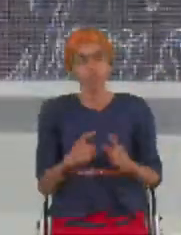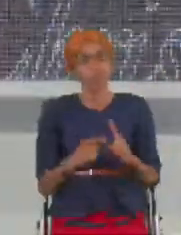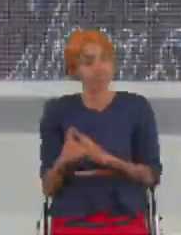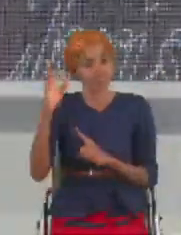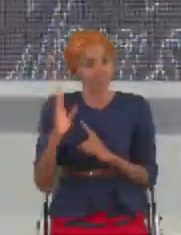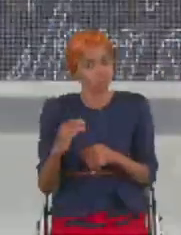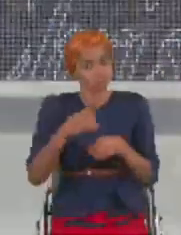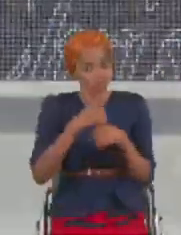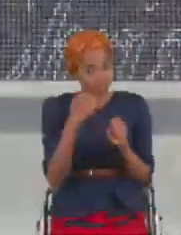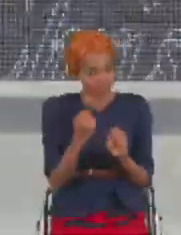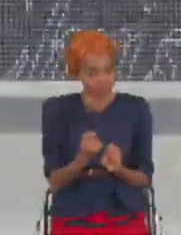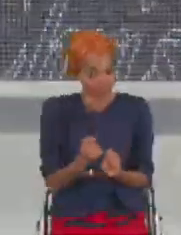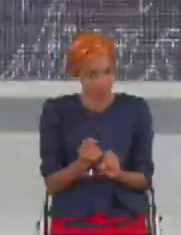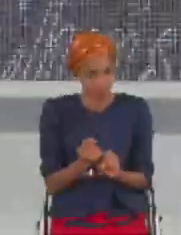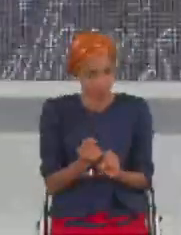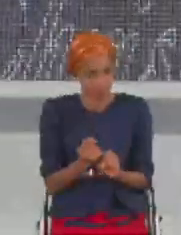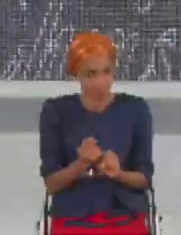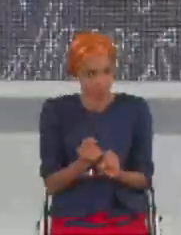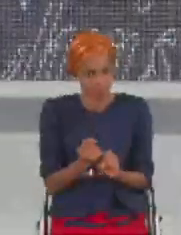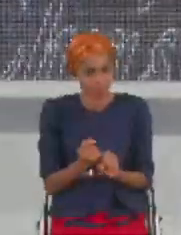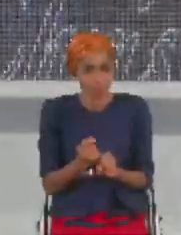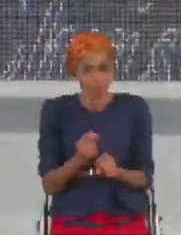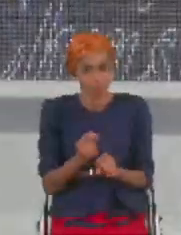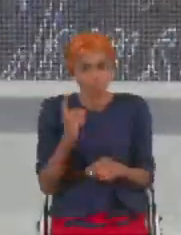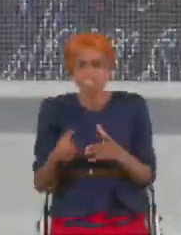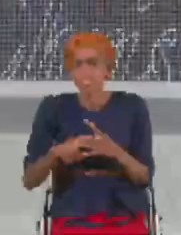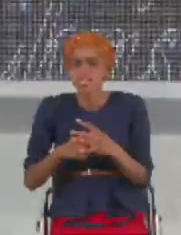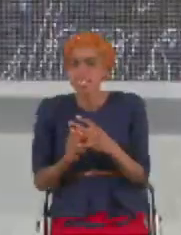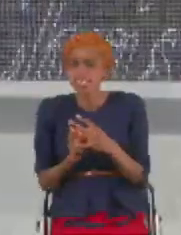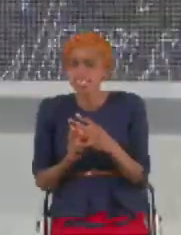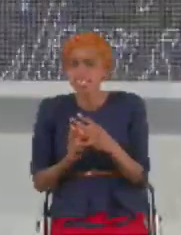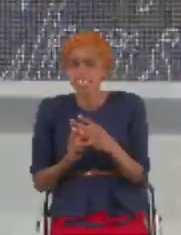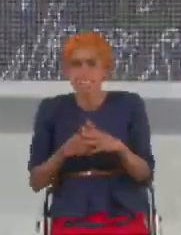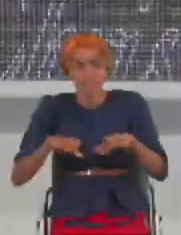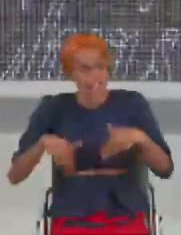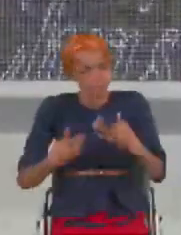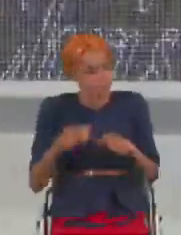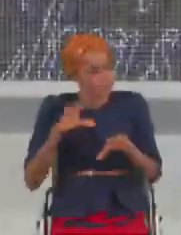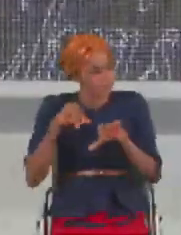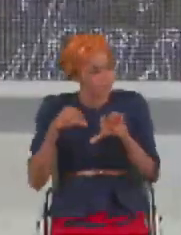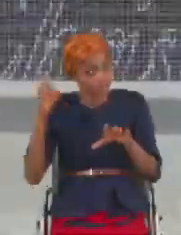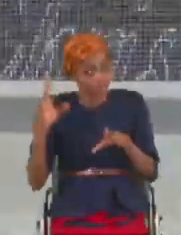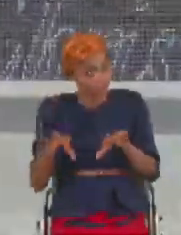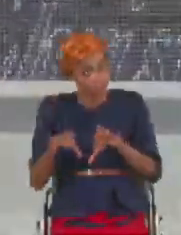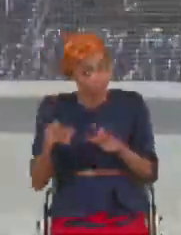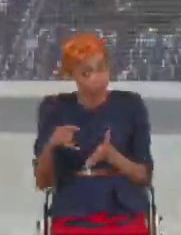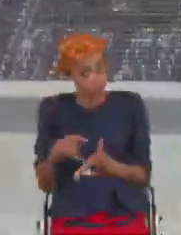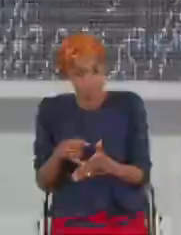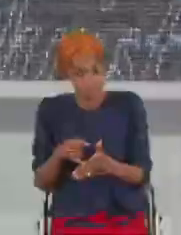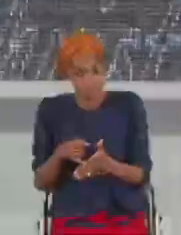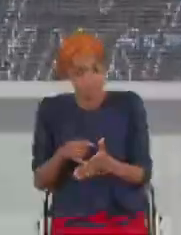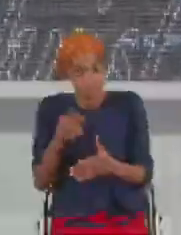radieux faire ou est-ce qu'il commence comme à skis le faire